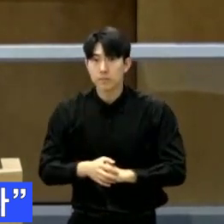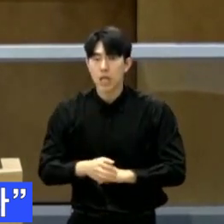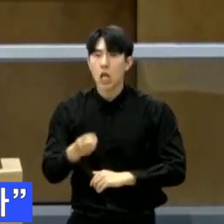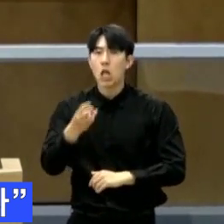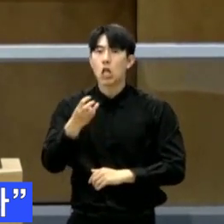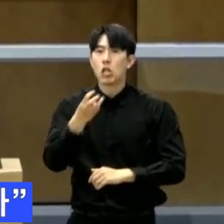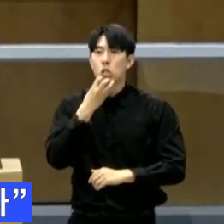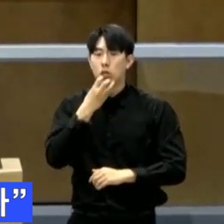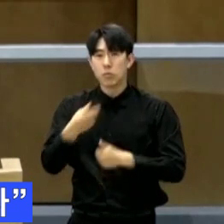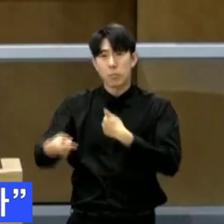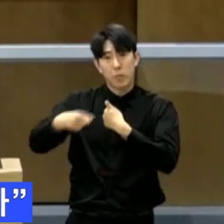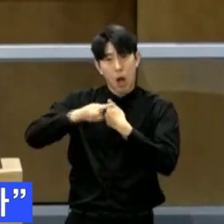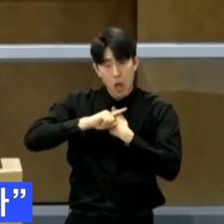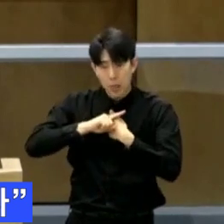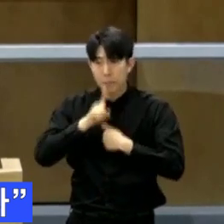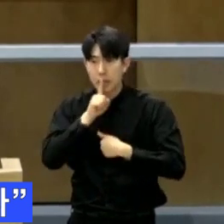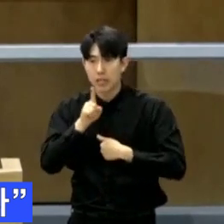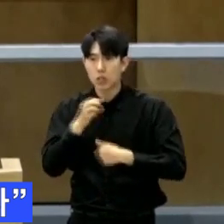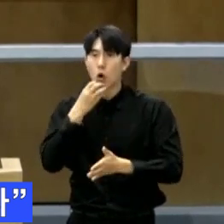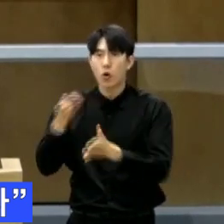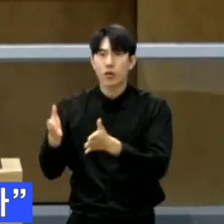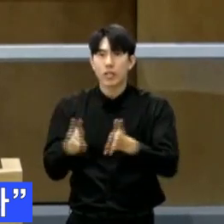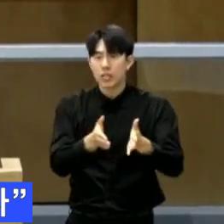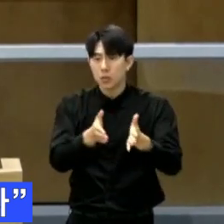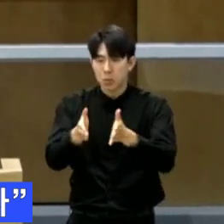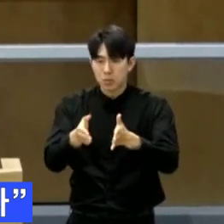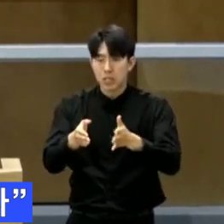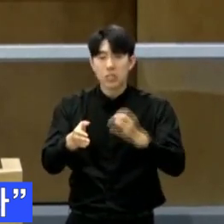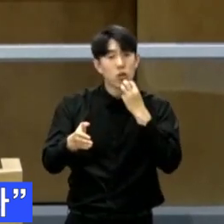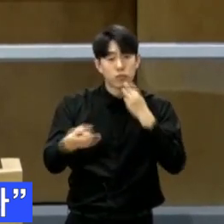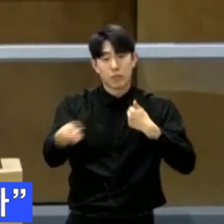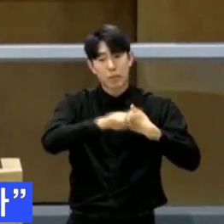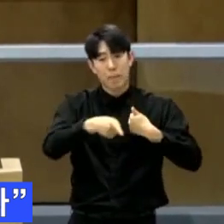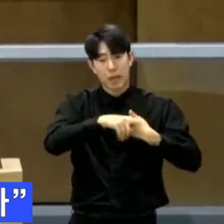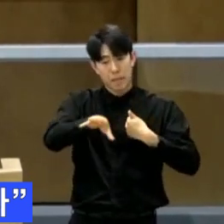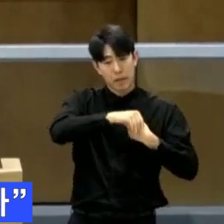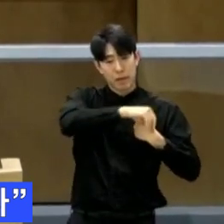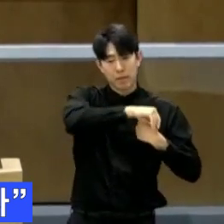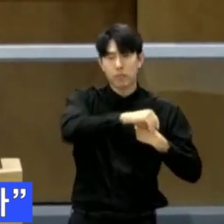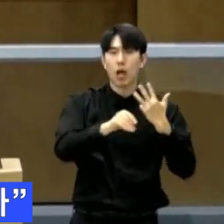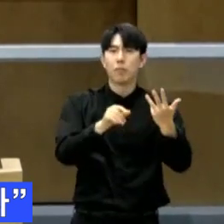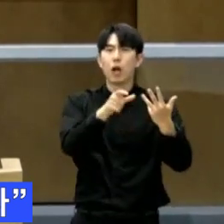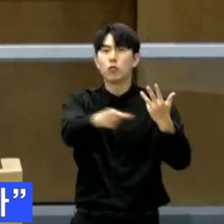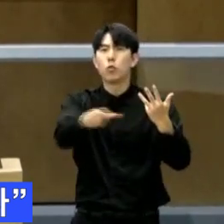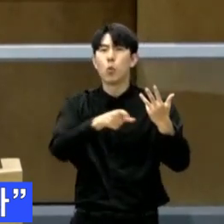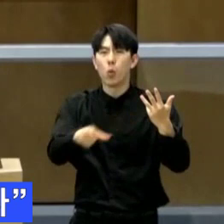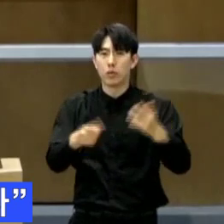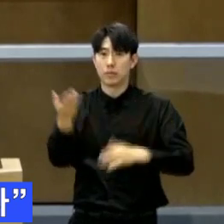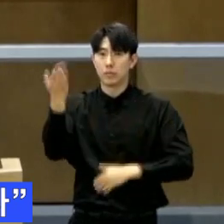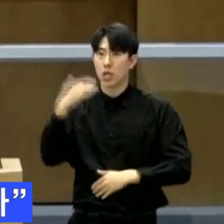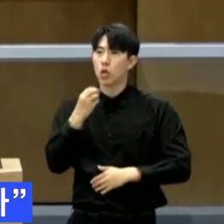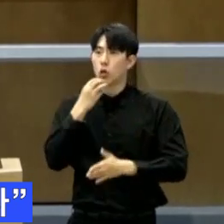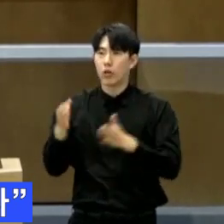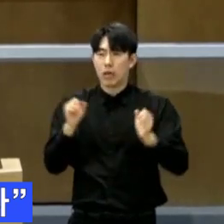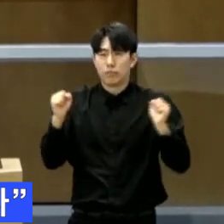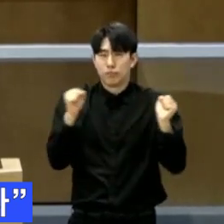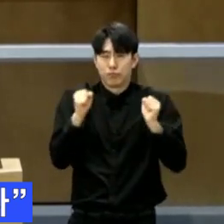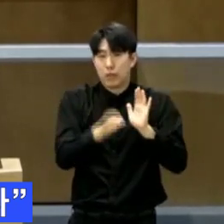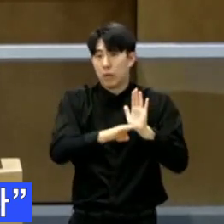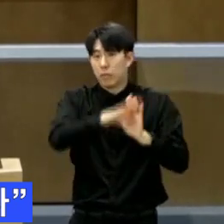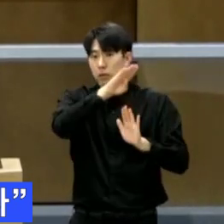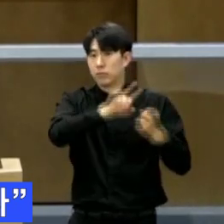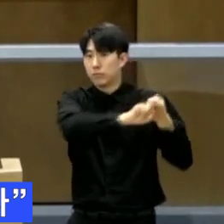서울 편입이 되었던 경기도 지자체는 8개이고, 지난 총선에서 경기 북부 특별자치도 설치를